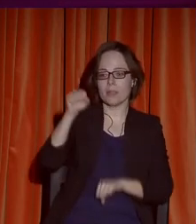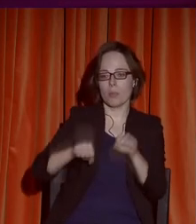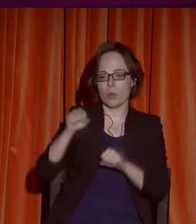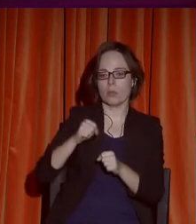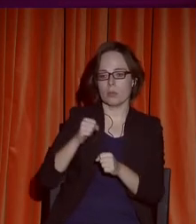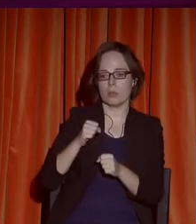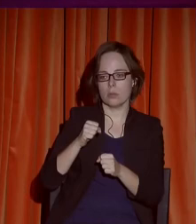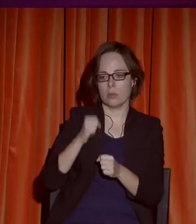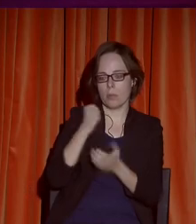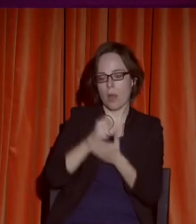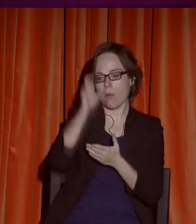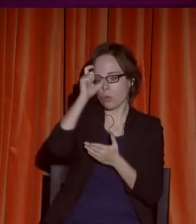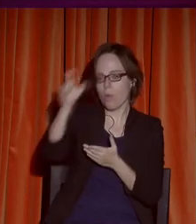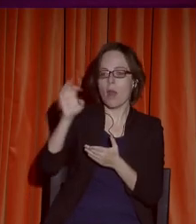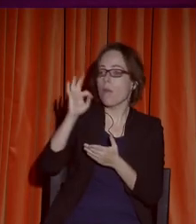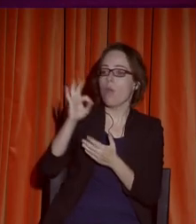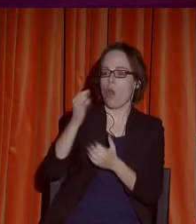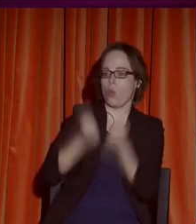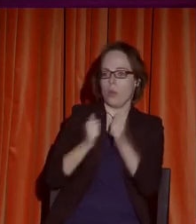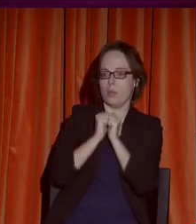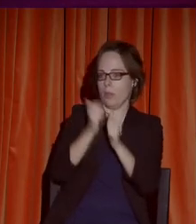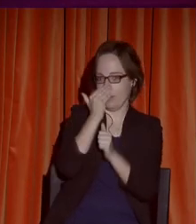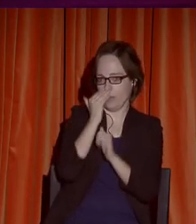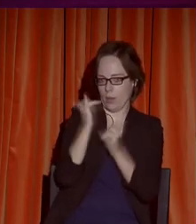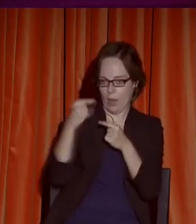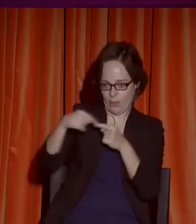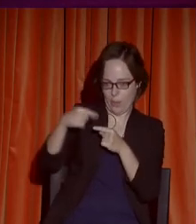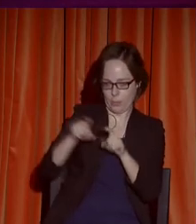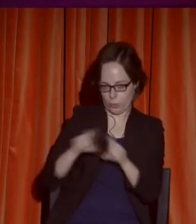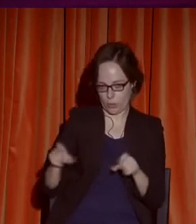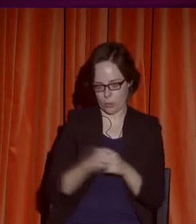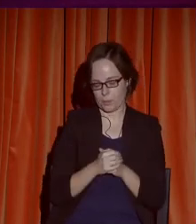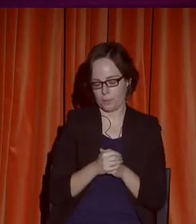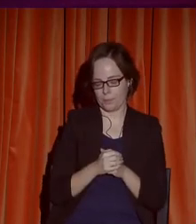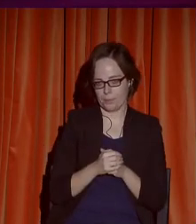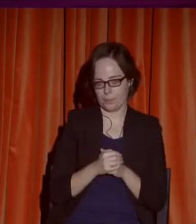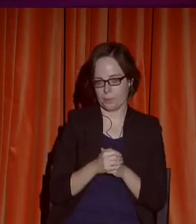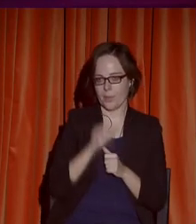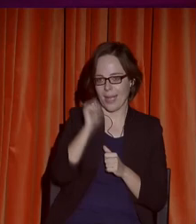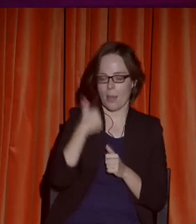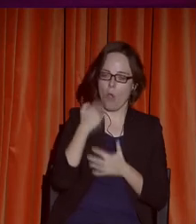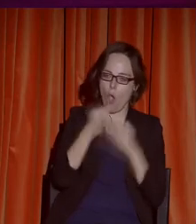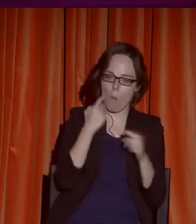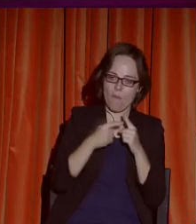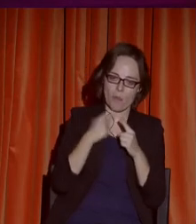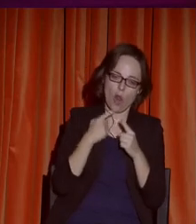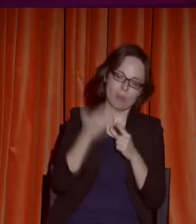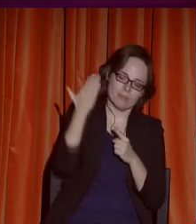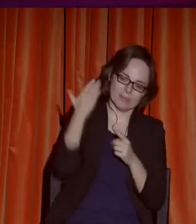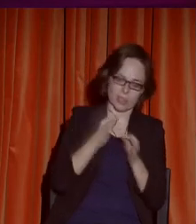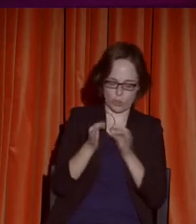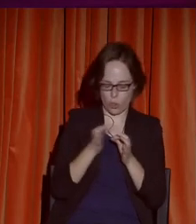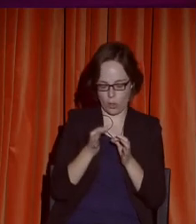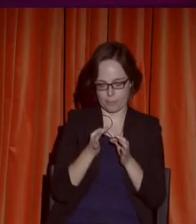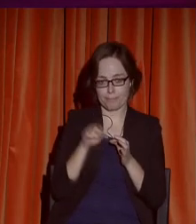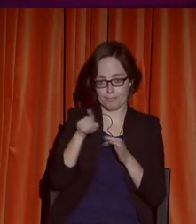Trybunałem Praw Człowieka w najbliższych latach. Najpierw troszeczkę historycznie rzecz ujmując, chcę powiedzieć o tym, że to